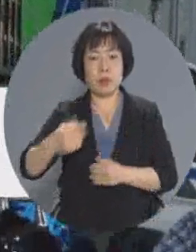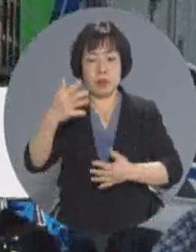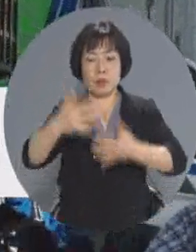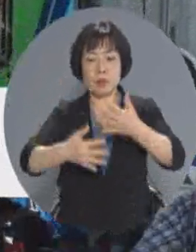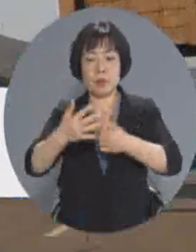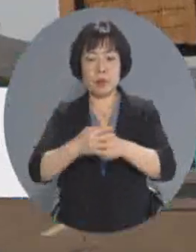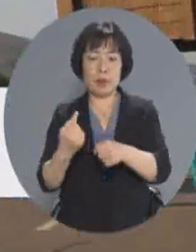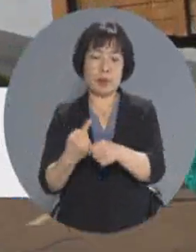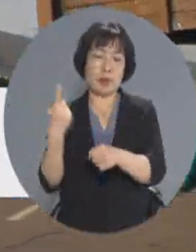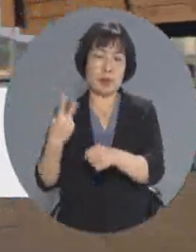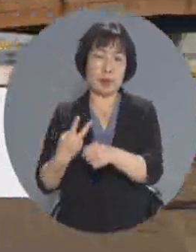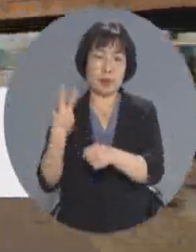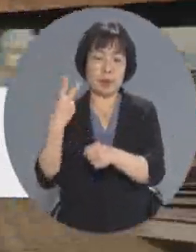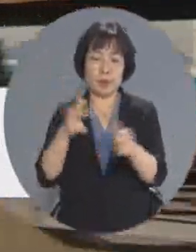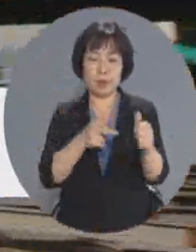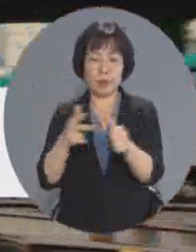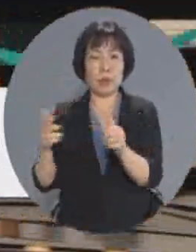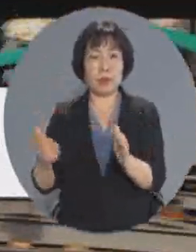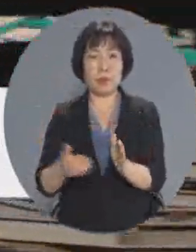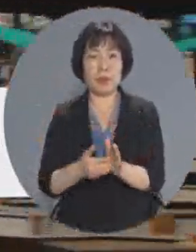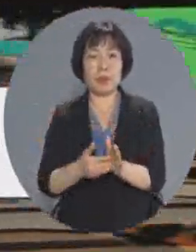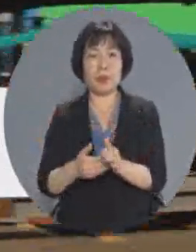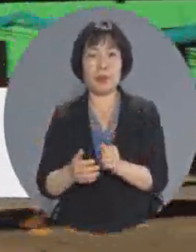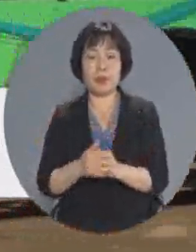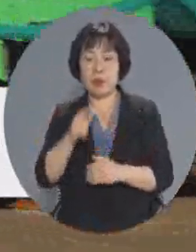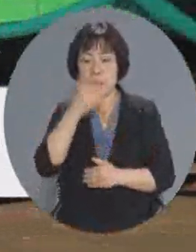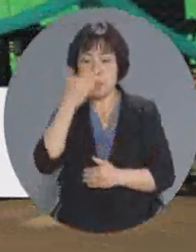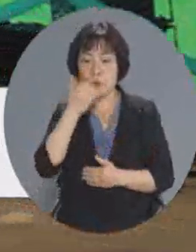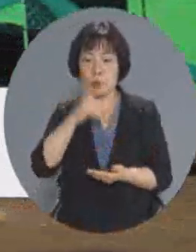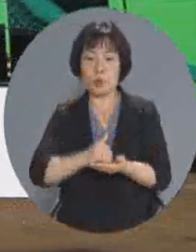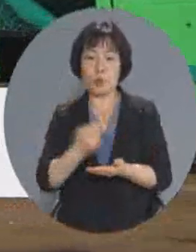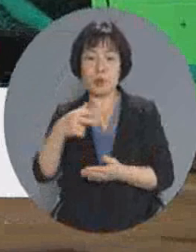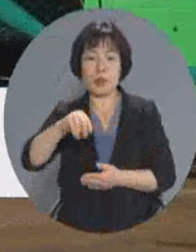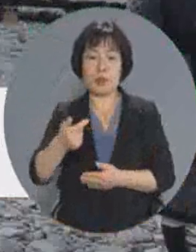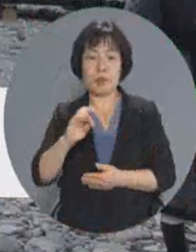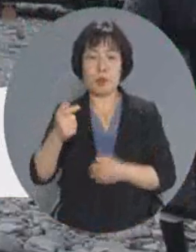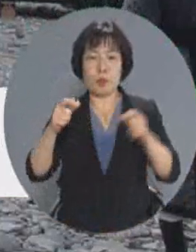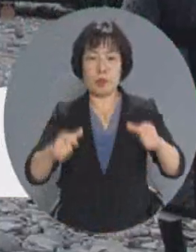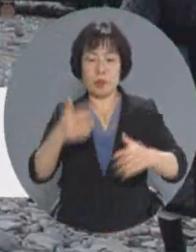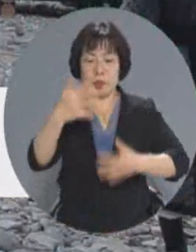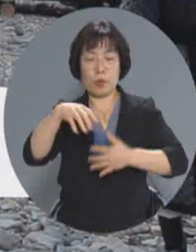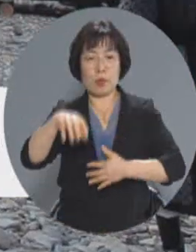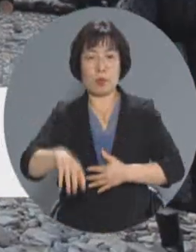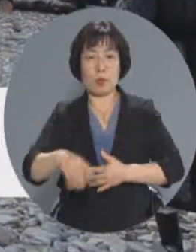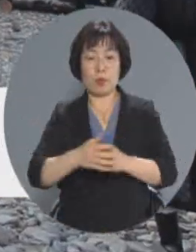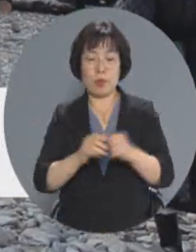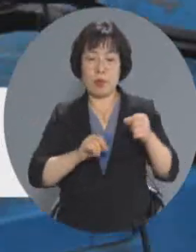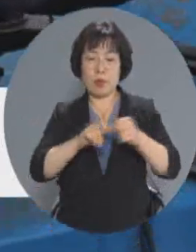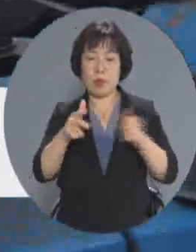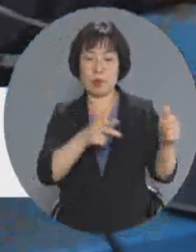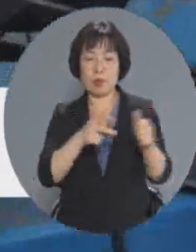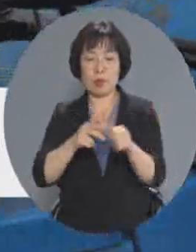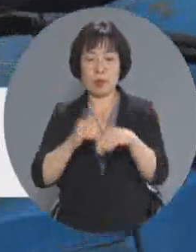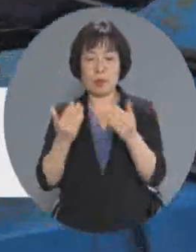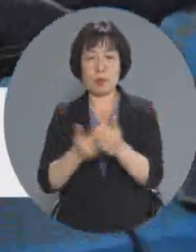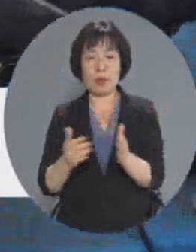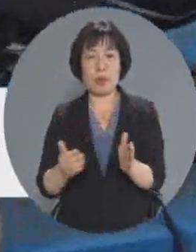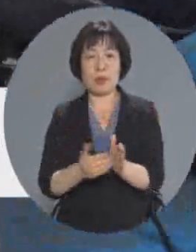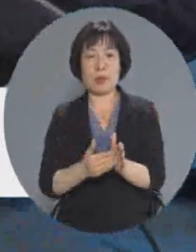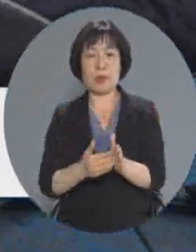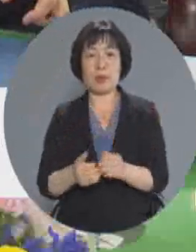이미 재작년과 작년에 촬영을 마쳤고 여수 돌산 진모지구 영화 촬영장에서 대부분의 촬영이